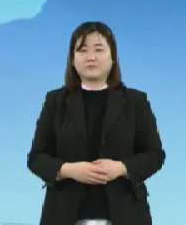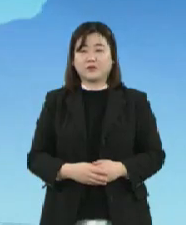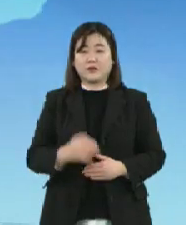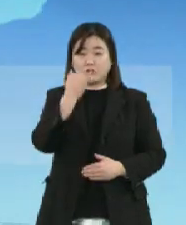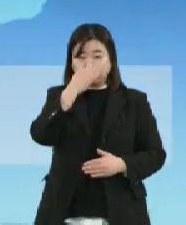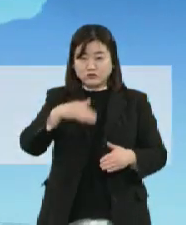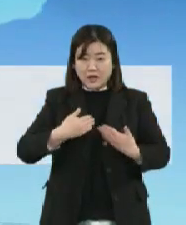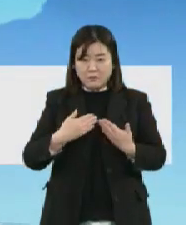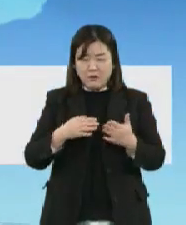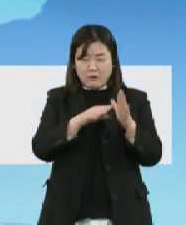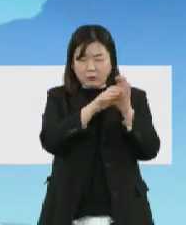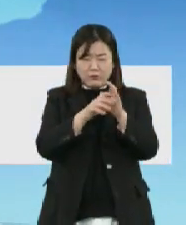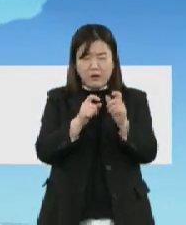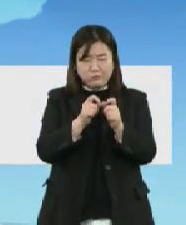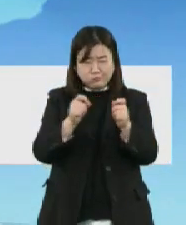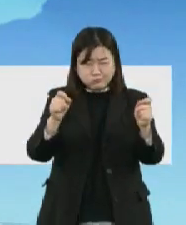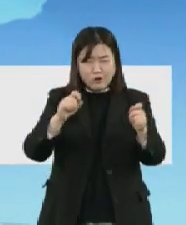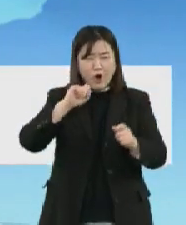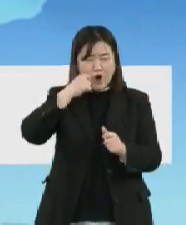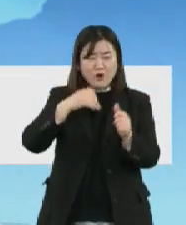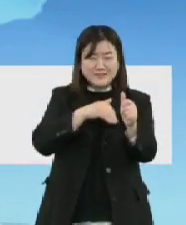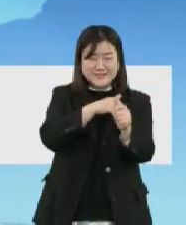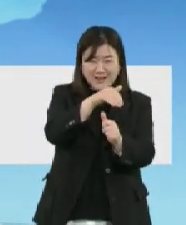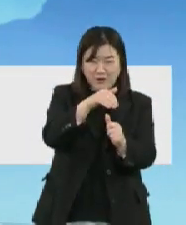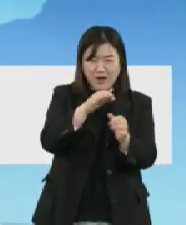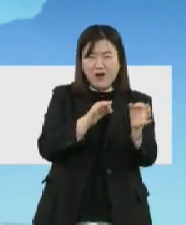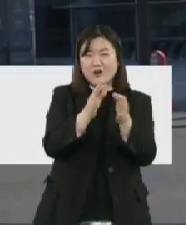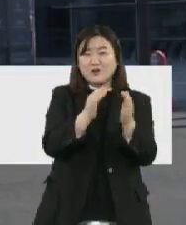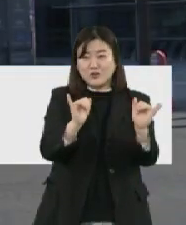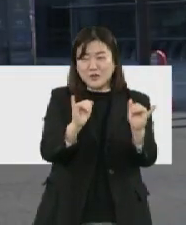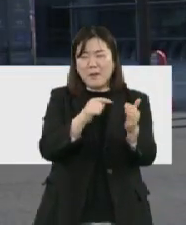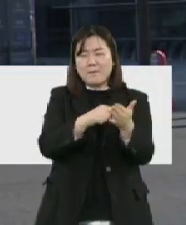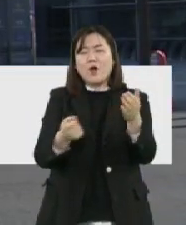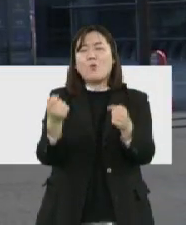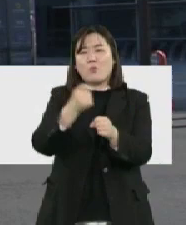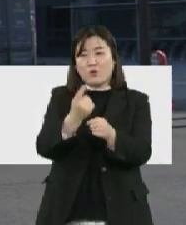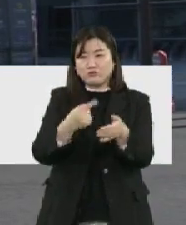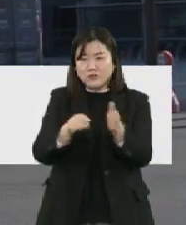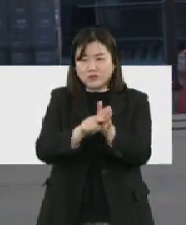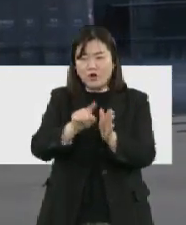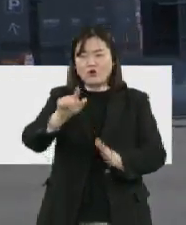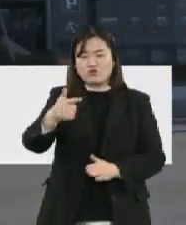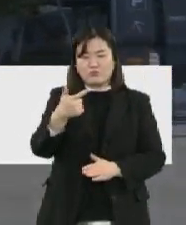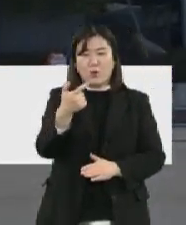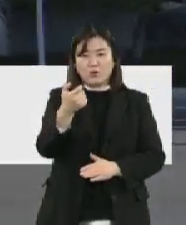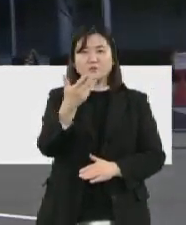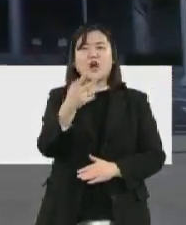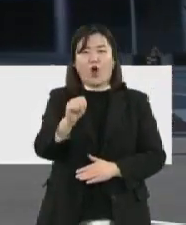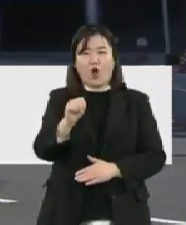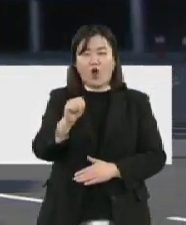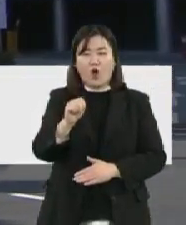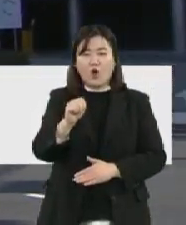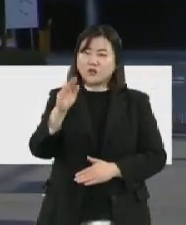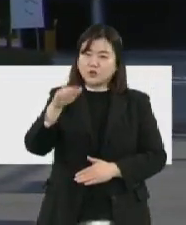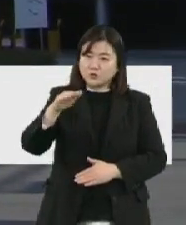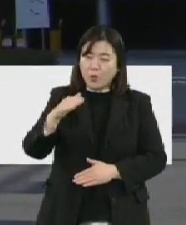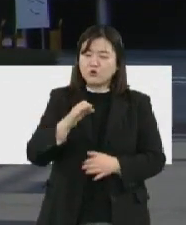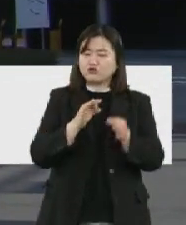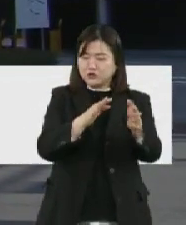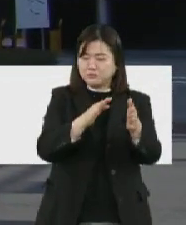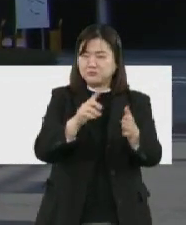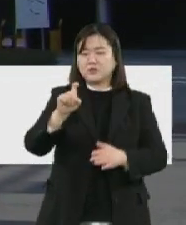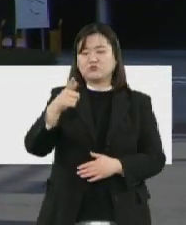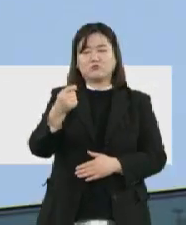충남도가 크로나 일고 장기화로 어려움을 겪는 소상공인 등 피해 회복을 위해 650 7억 6천 5백만 원을 투입해